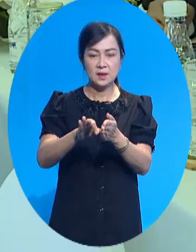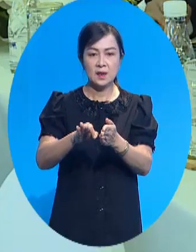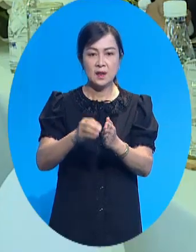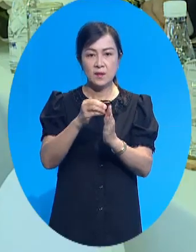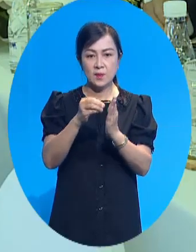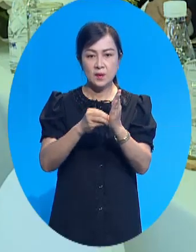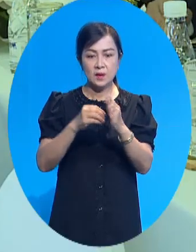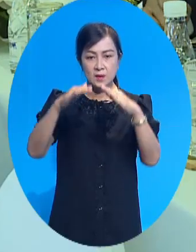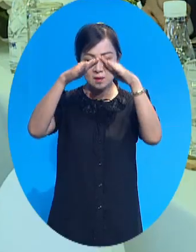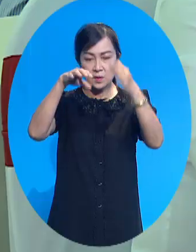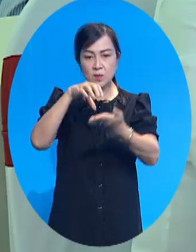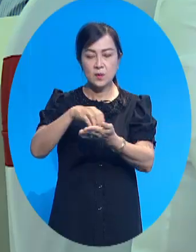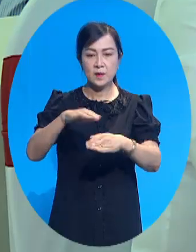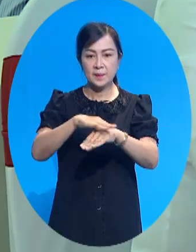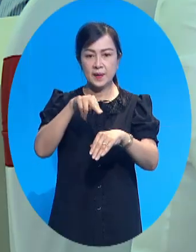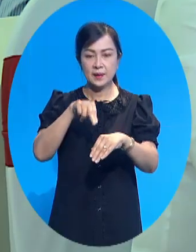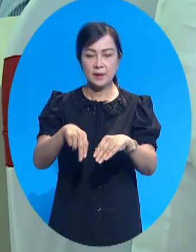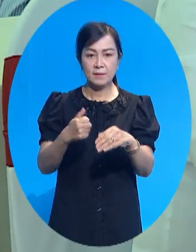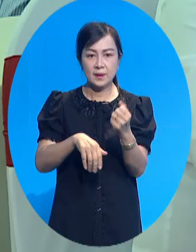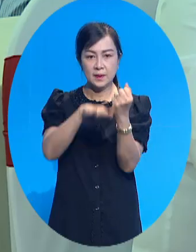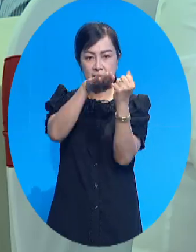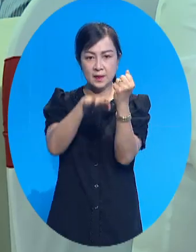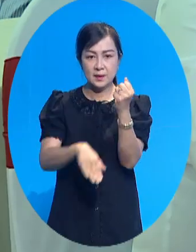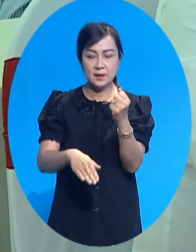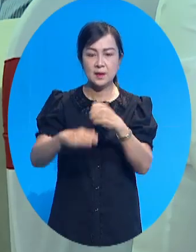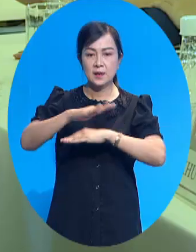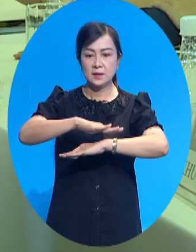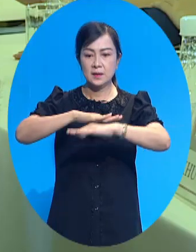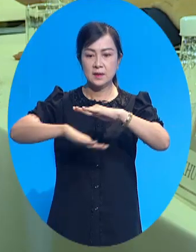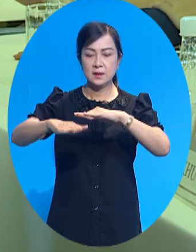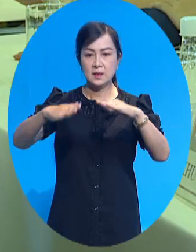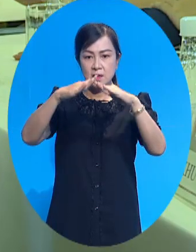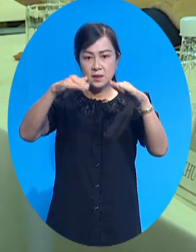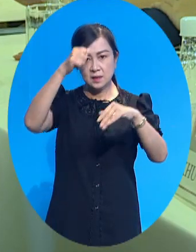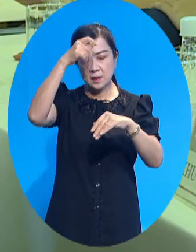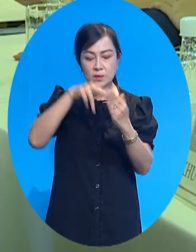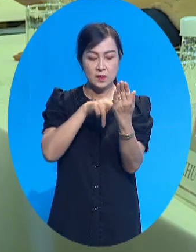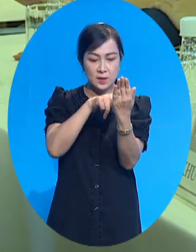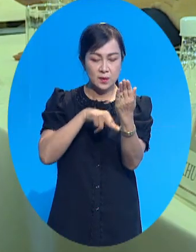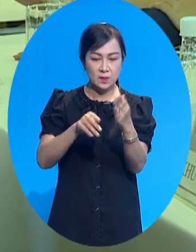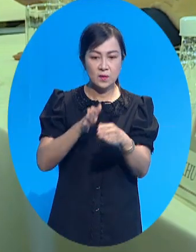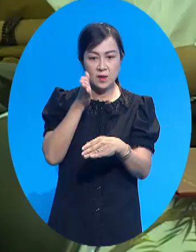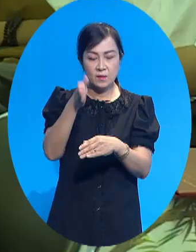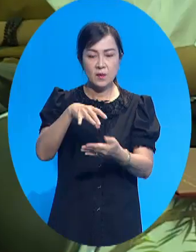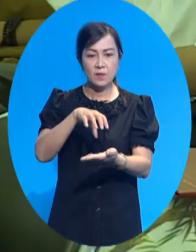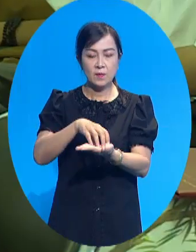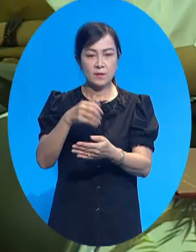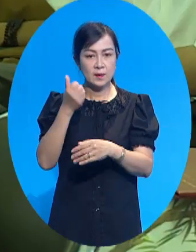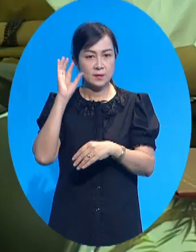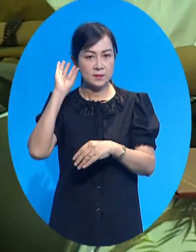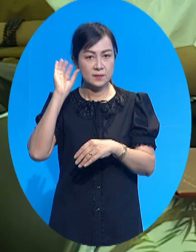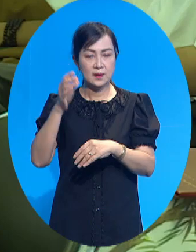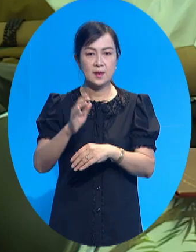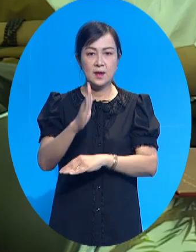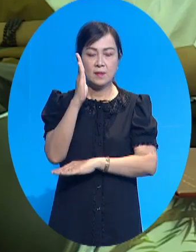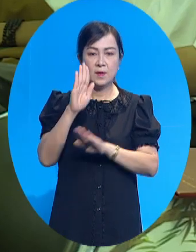khẳng định vị thế của trường ở khu vực phía Nam và trong cả nước, hướng đến xây dựng trường trở thành một trường đại học nghiên cứu và vươn tầm ra khu vực và quốc tế.